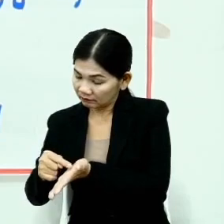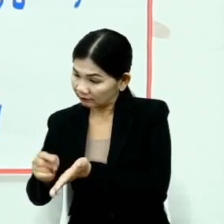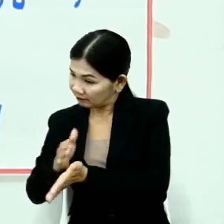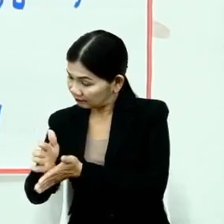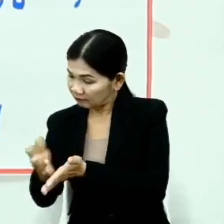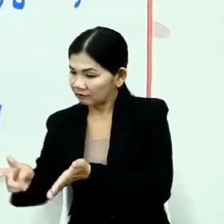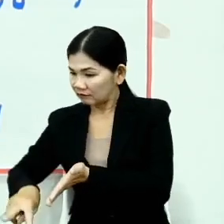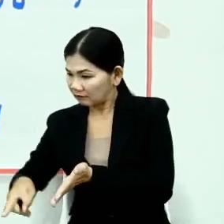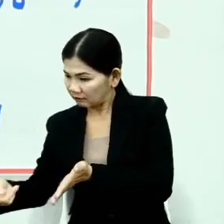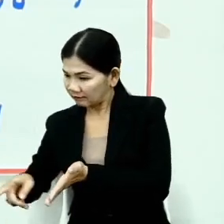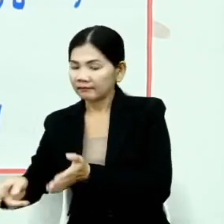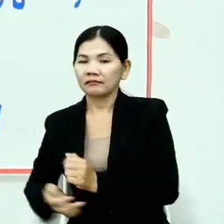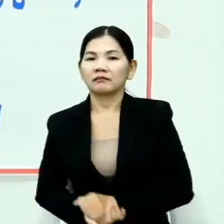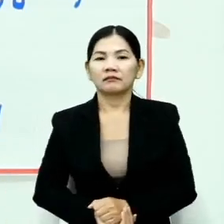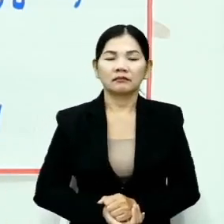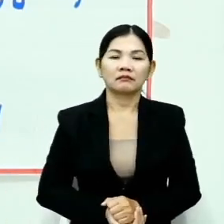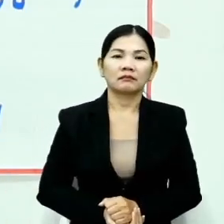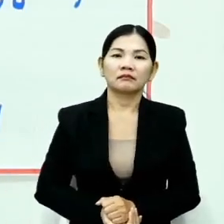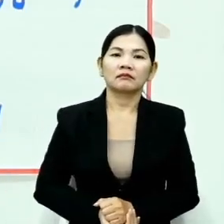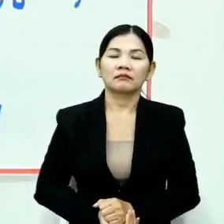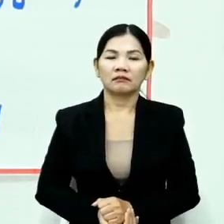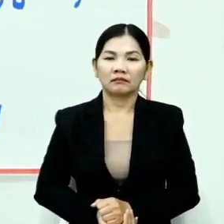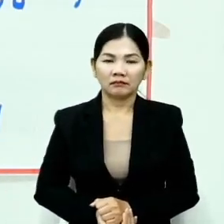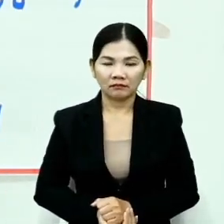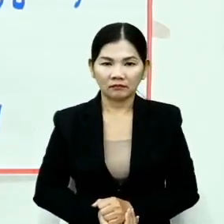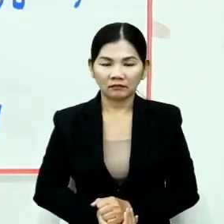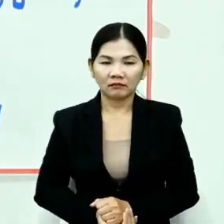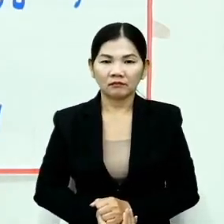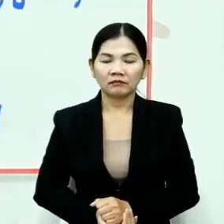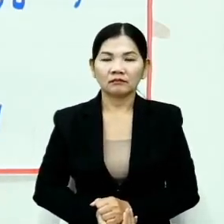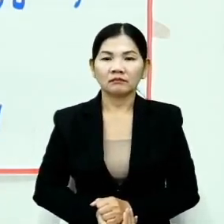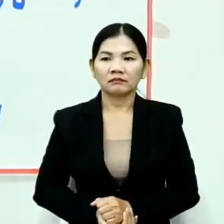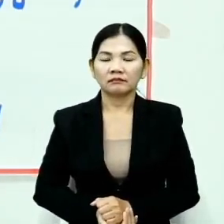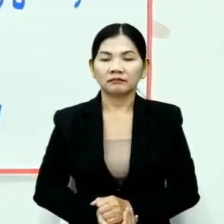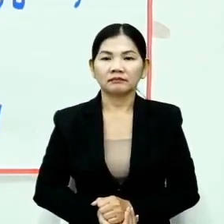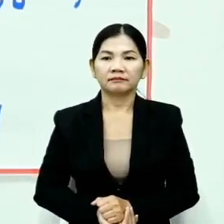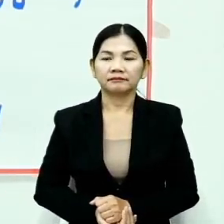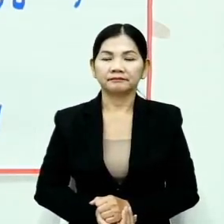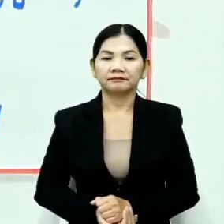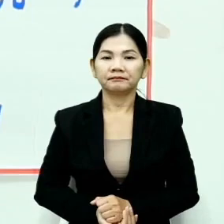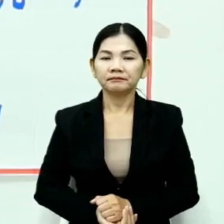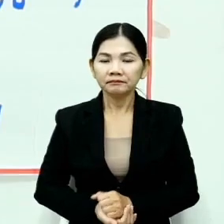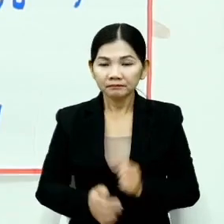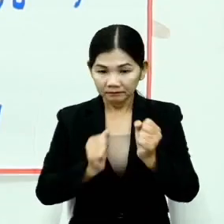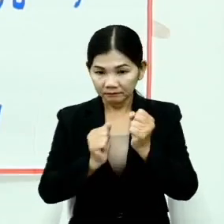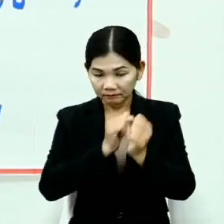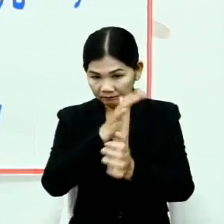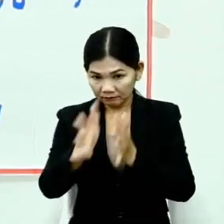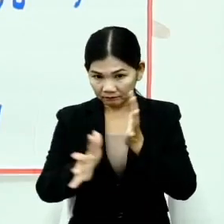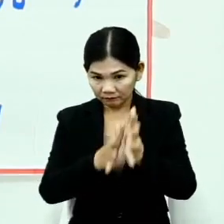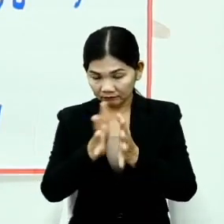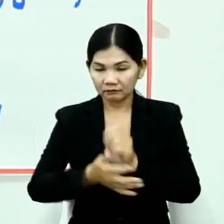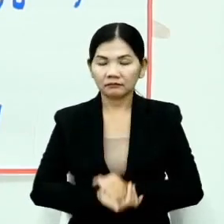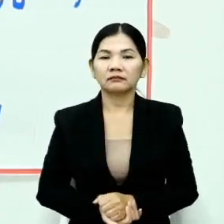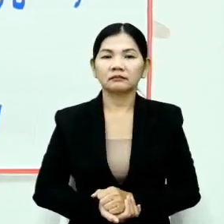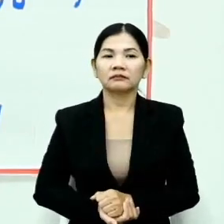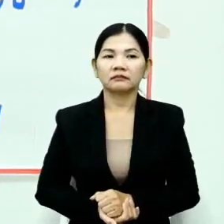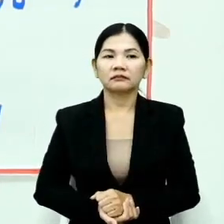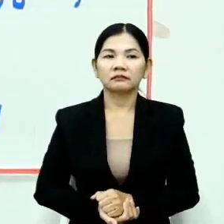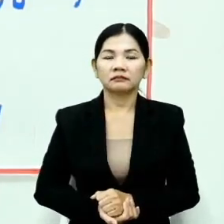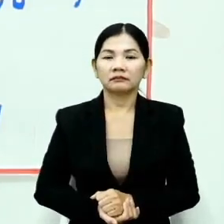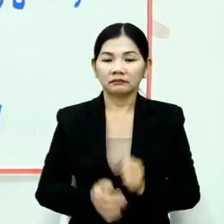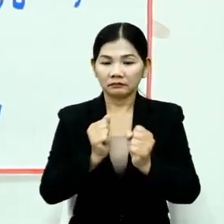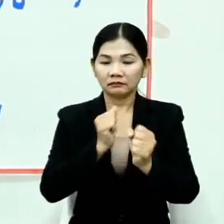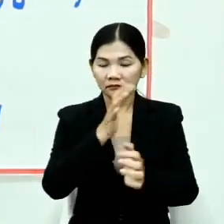មួយក្បាលគឺម្នាក់ជាអ្នកអានម្នាក់ជាអ្នកចង្អុលហើយយើងនឹងបដូរវេនគ្នាអានម្ដងម្នាក់ចាប់ផ្ដើមអានទាំងអស់គ្នា